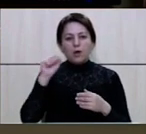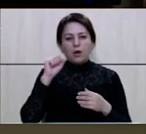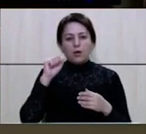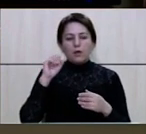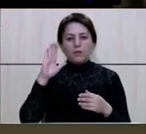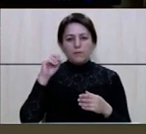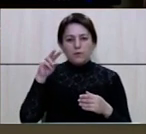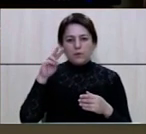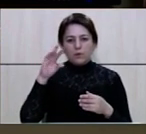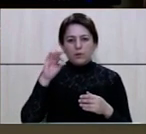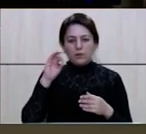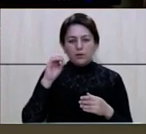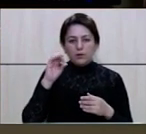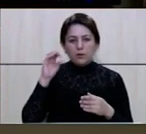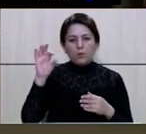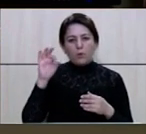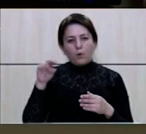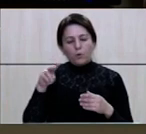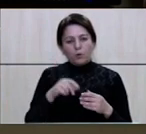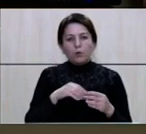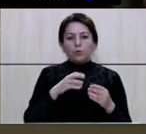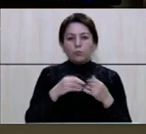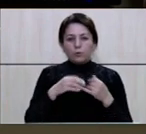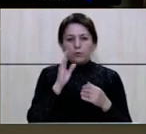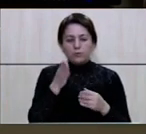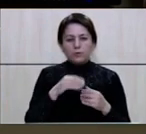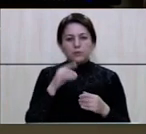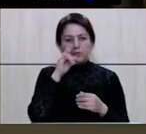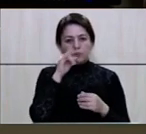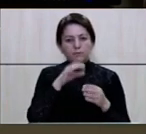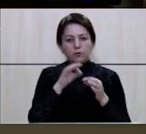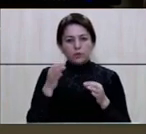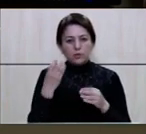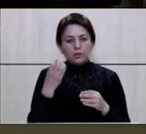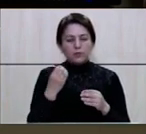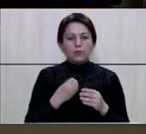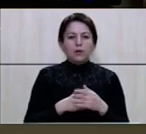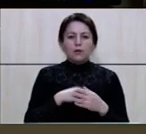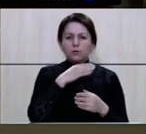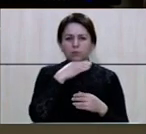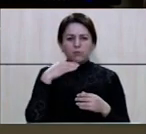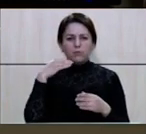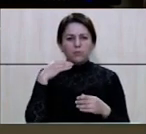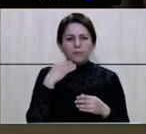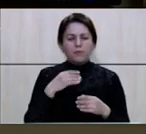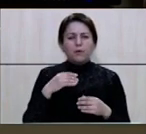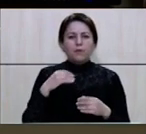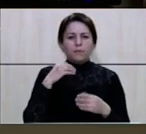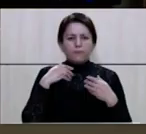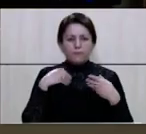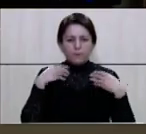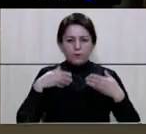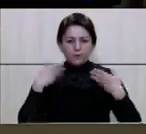tarqalgan. Bundan tashqari, Samarqand viloyatida bir qancha foydali qazilmalar